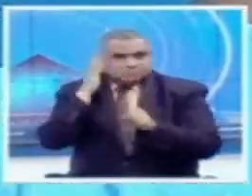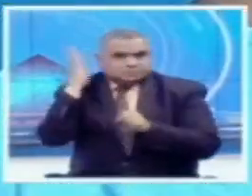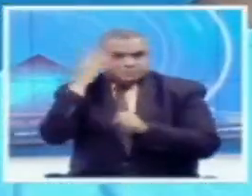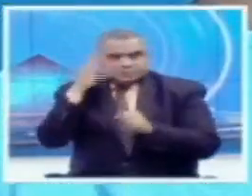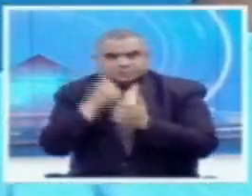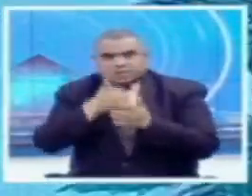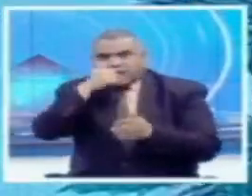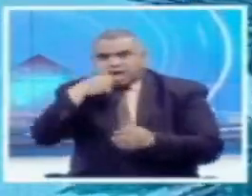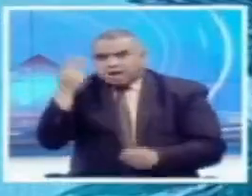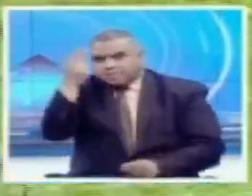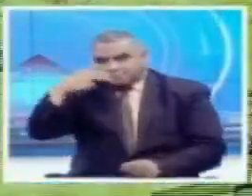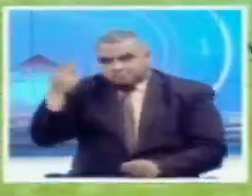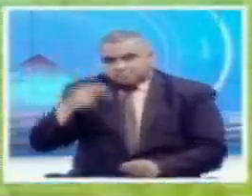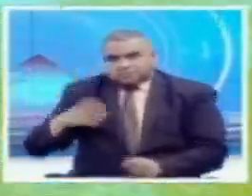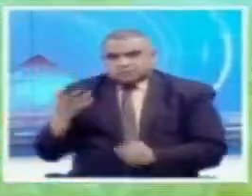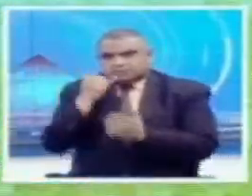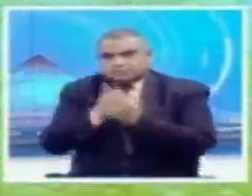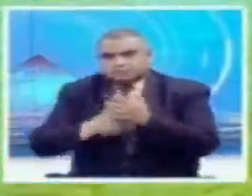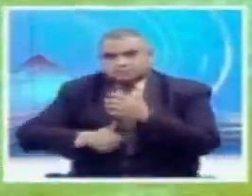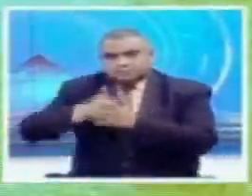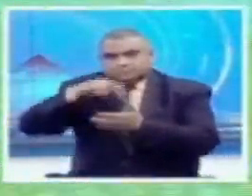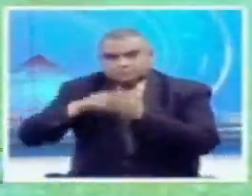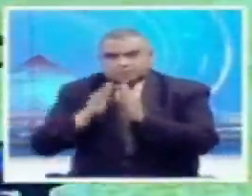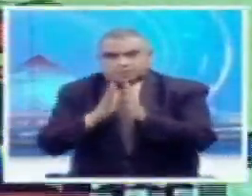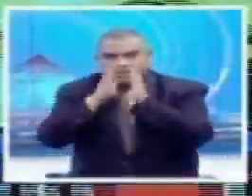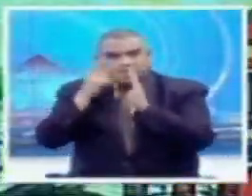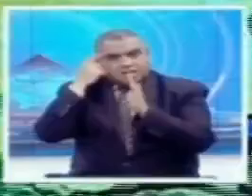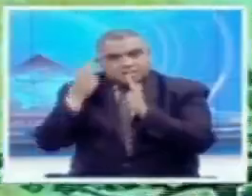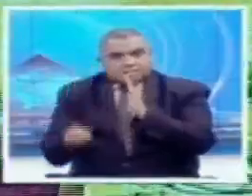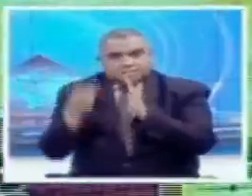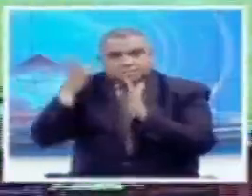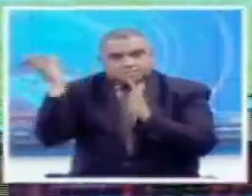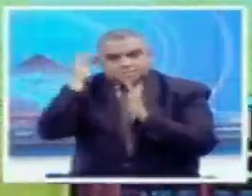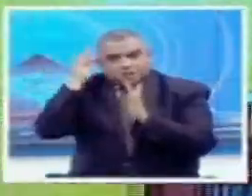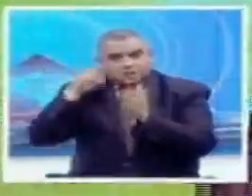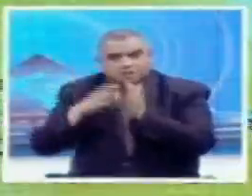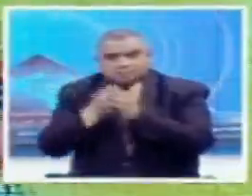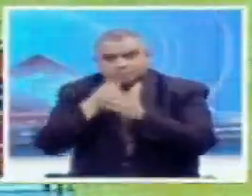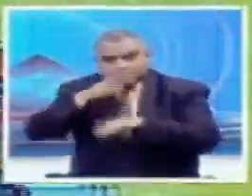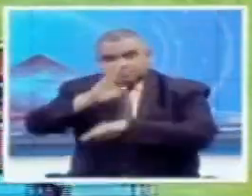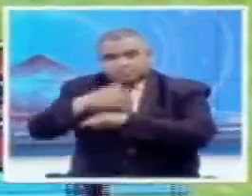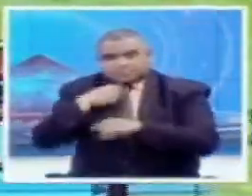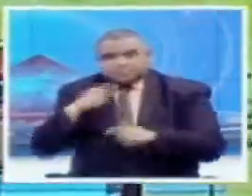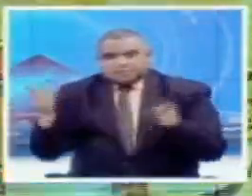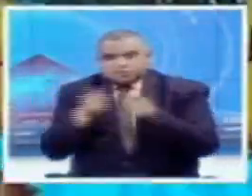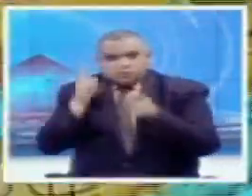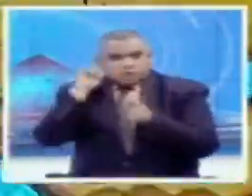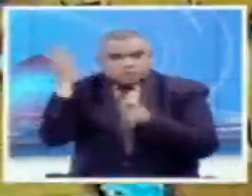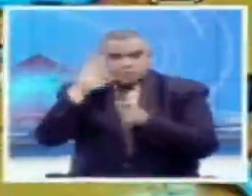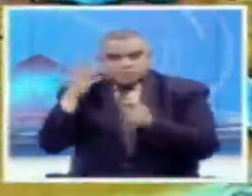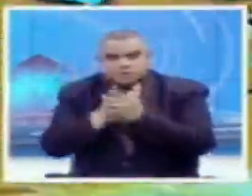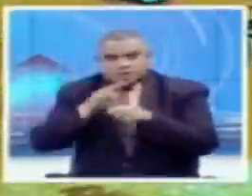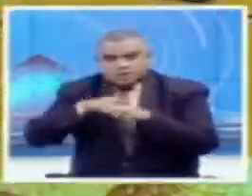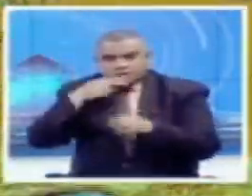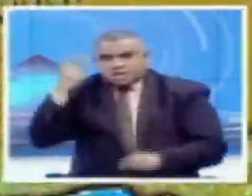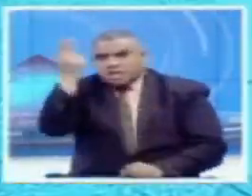العربي ليكون وعاء حوى تراثا فكريا ومعرفيا عبر مخطوطات نادرة. فكل خط